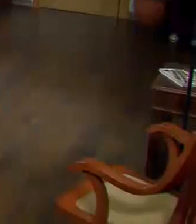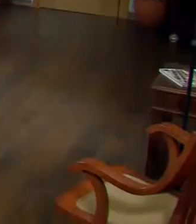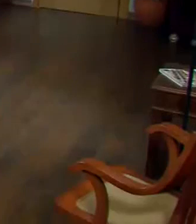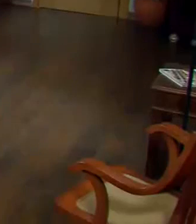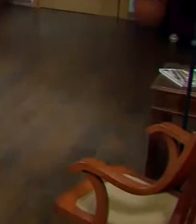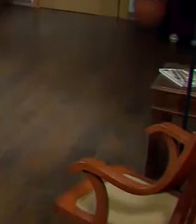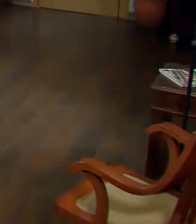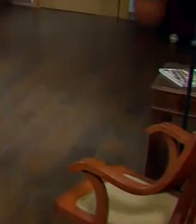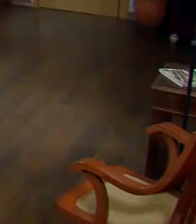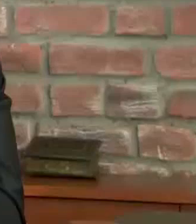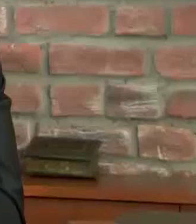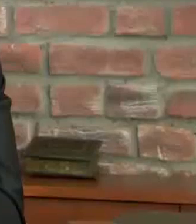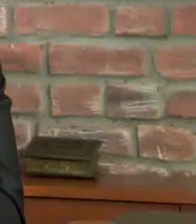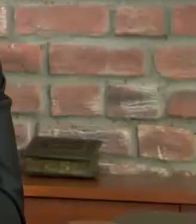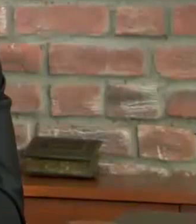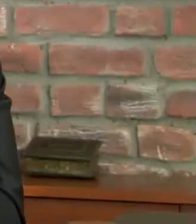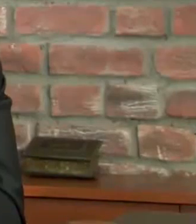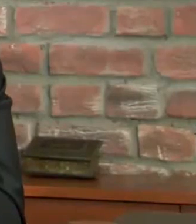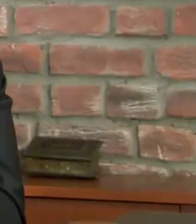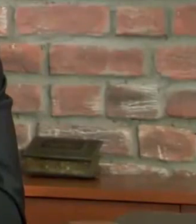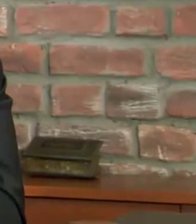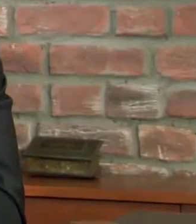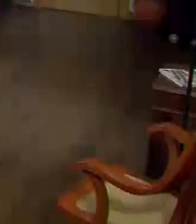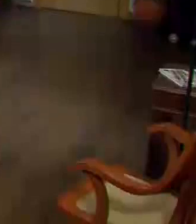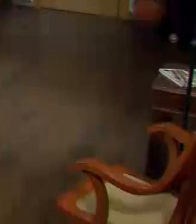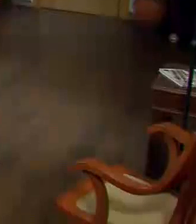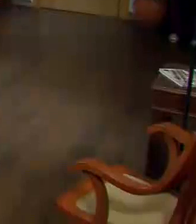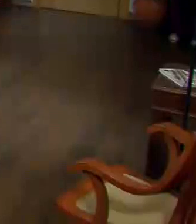Mafya tipli adamlar para çantasıyla ofisteler.